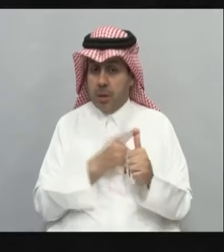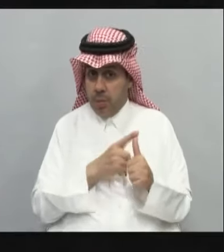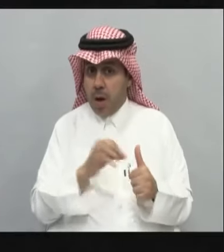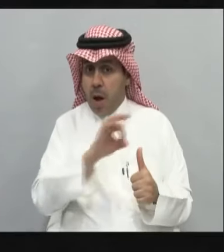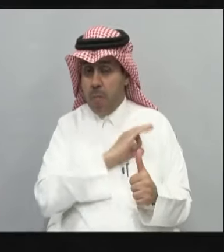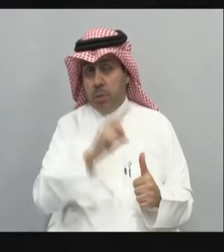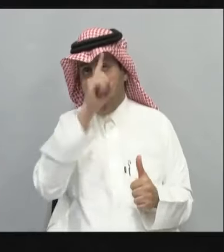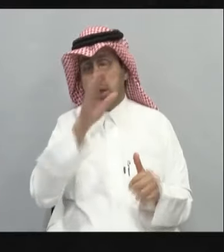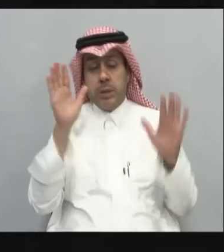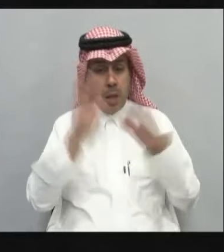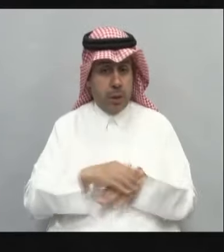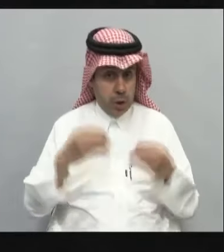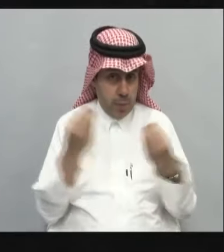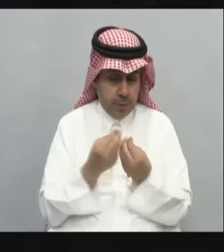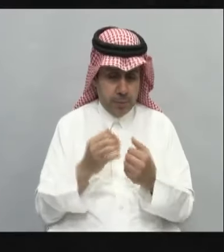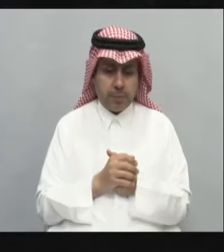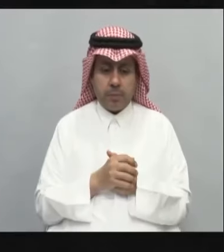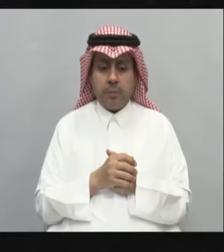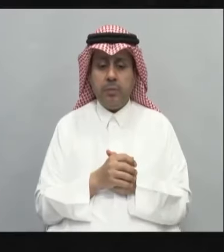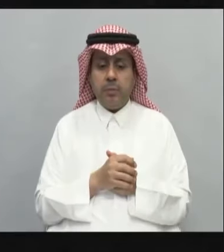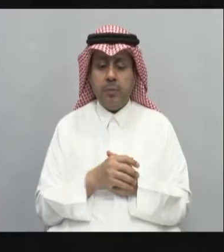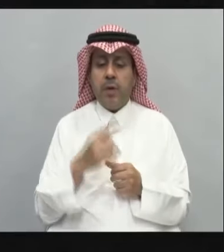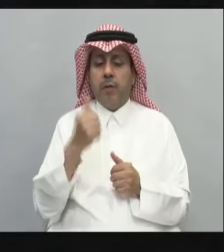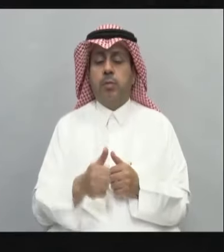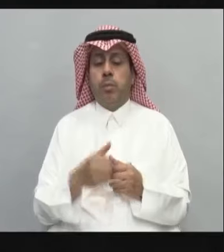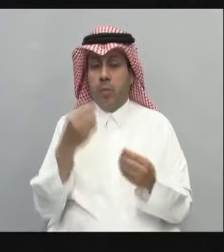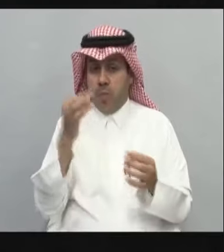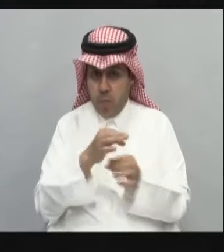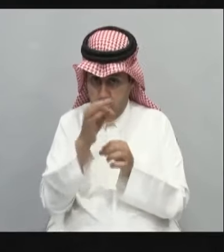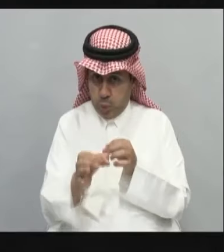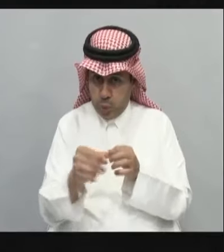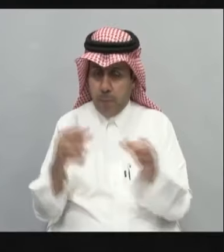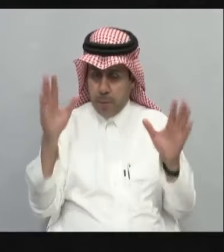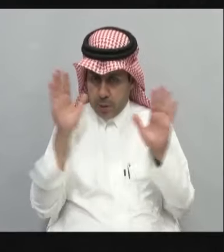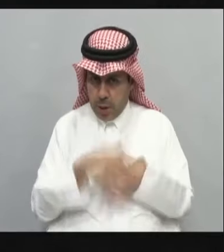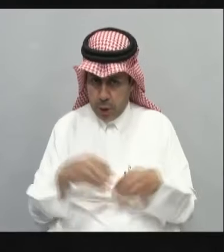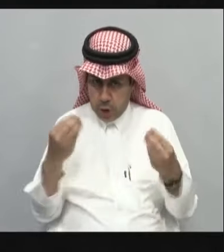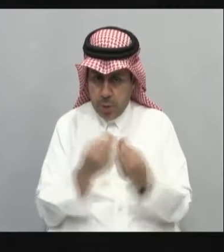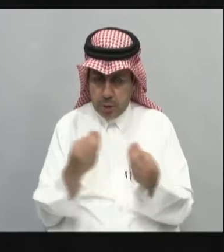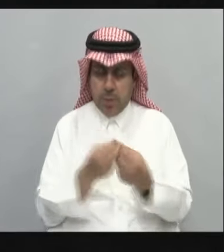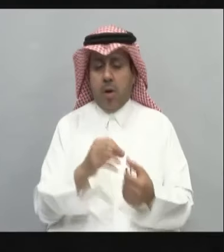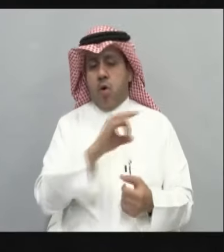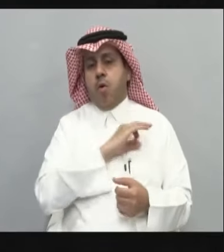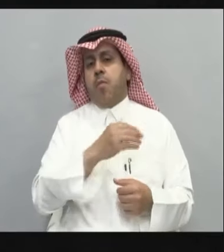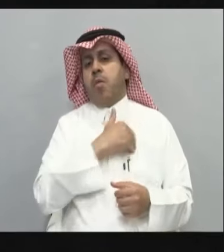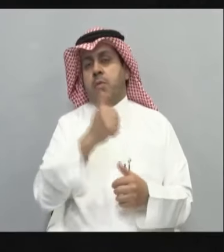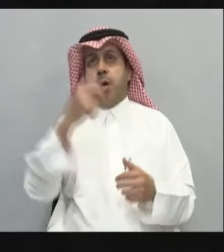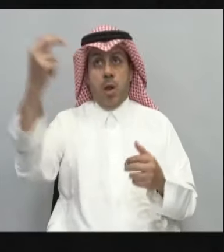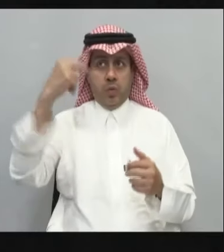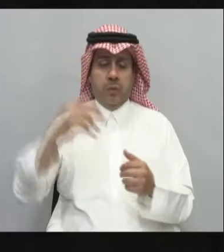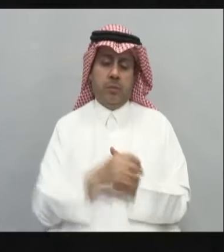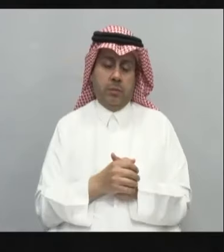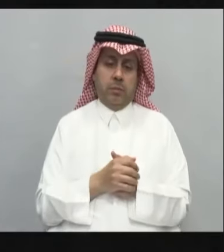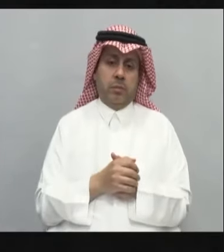لصلاه الجماعه فهو يحرص ان يتواجد حيث يحب الله جل وعلا عباده والثاني ان صلاه الجمع